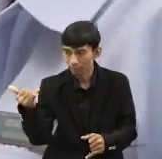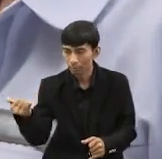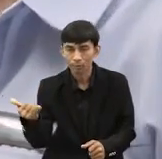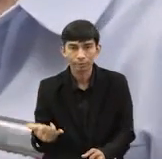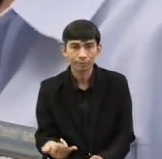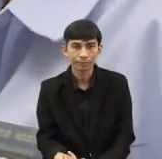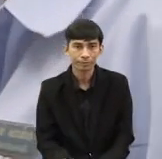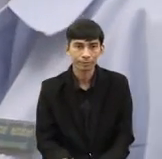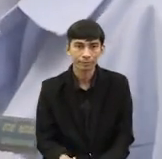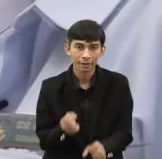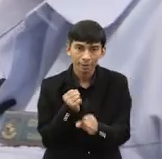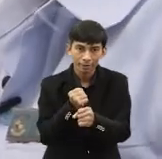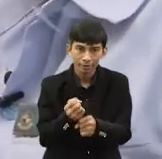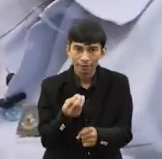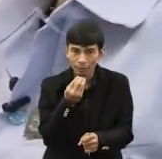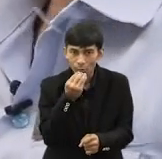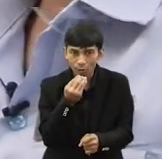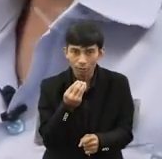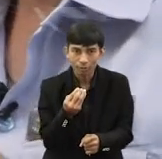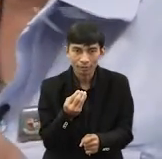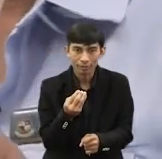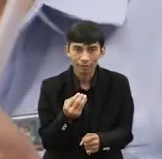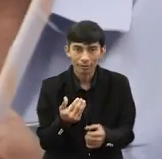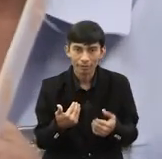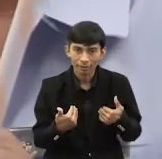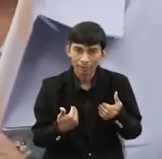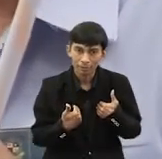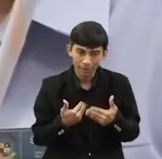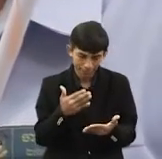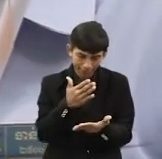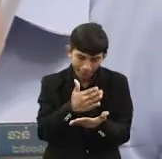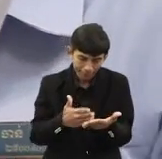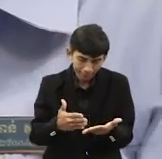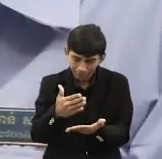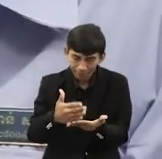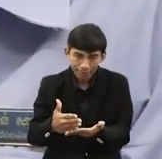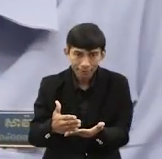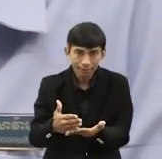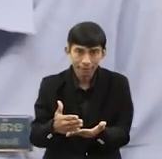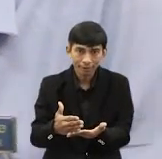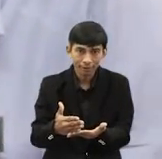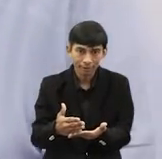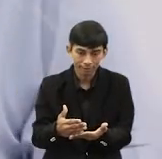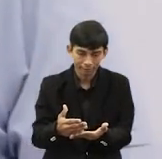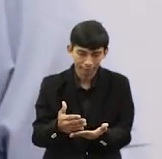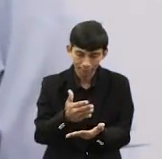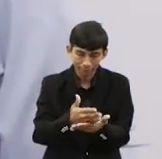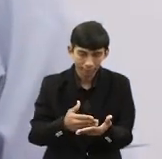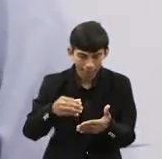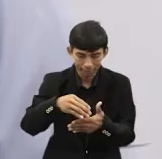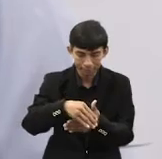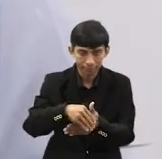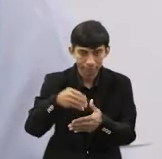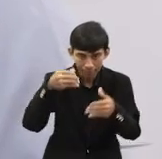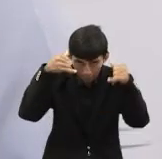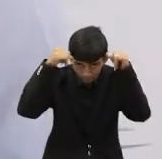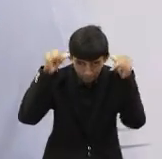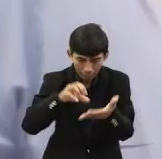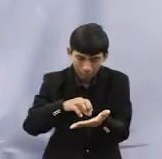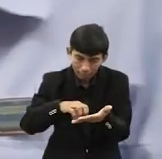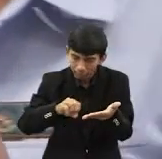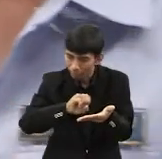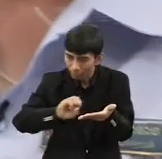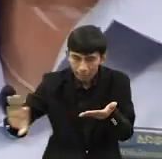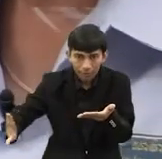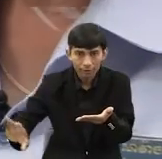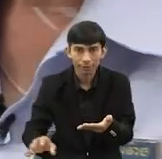tơ phơ chìm hộp ta có miên cắt chân nhé con chá cứ quạt cắt sạch cố nâng đỏ chân hơi chẳng